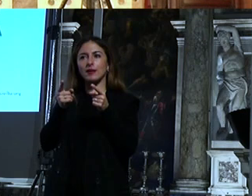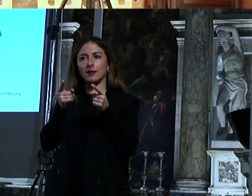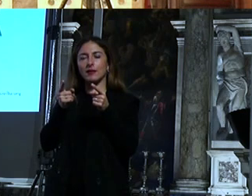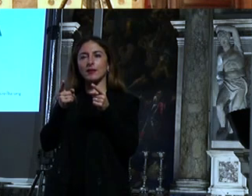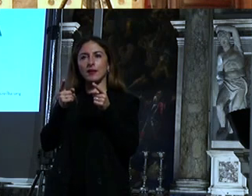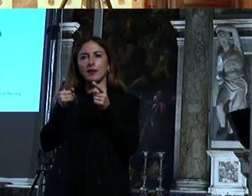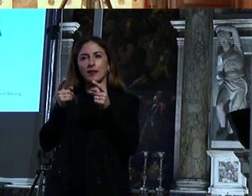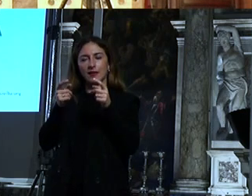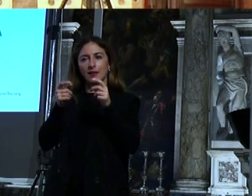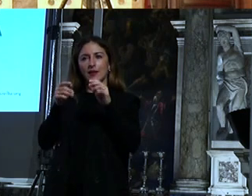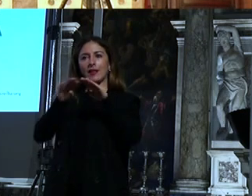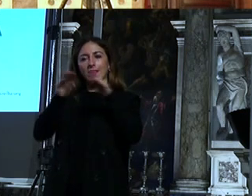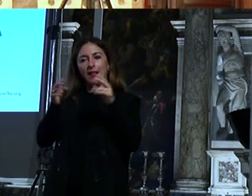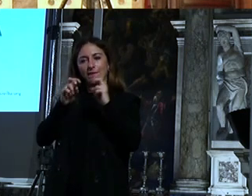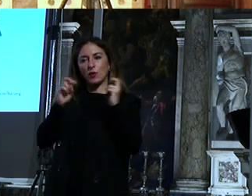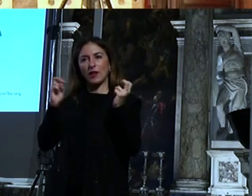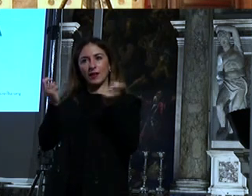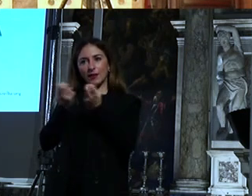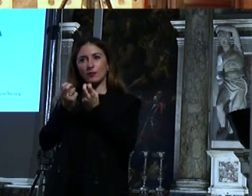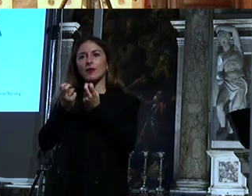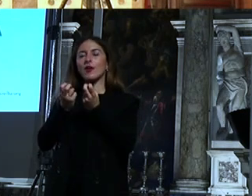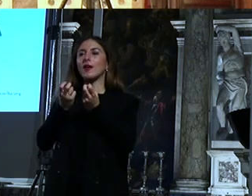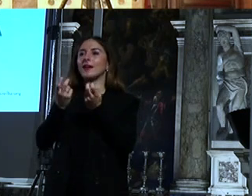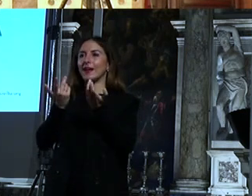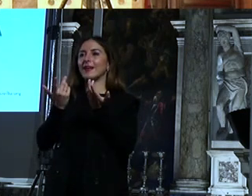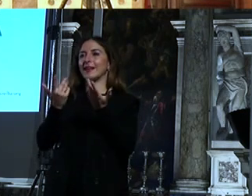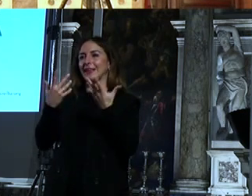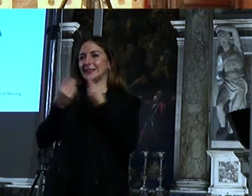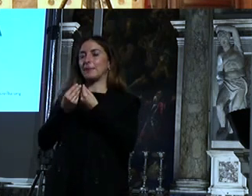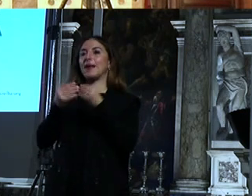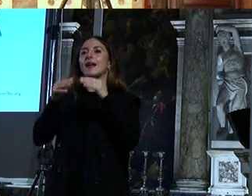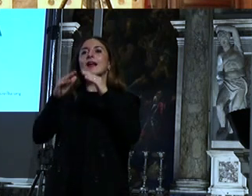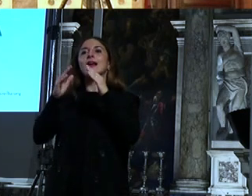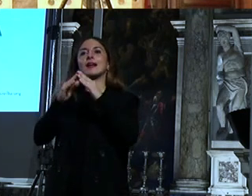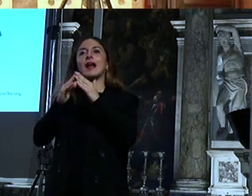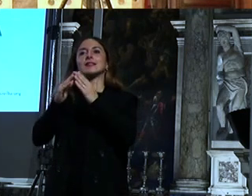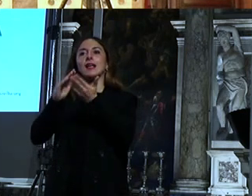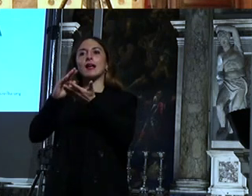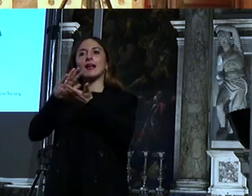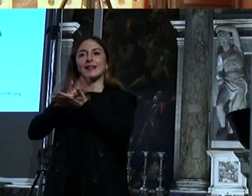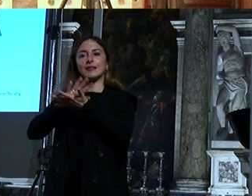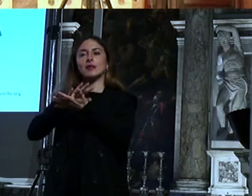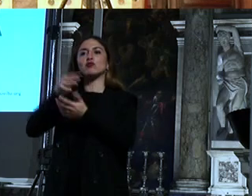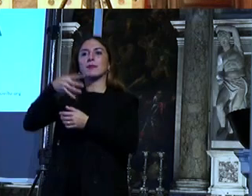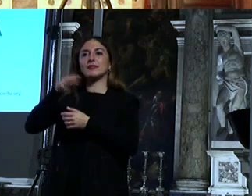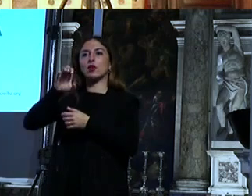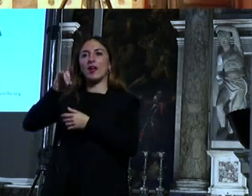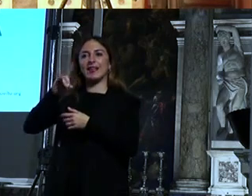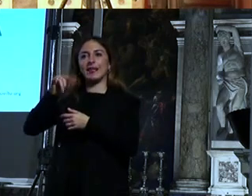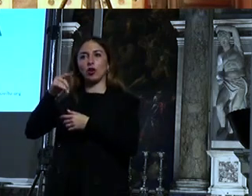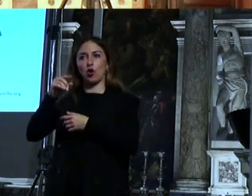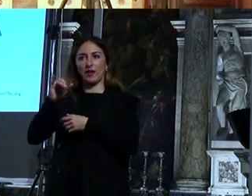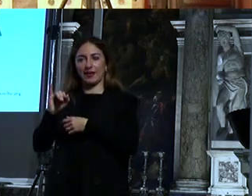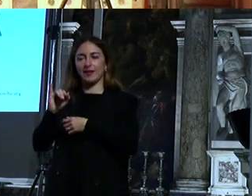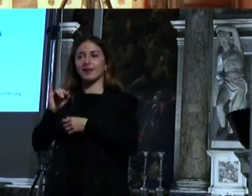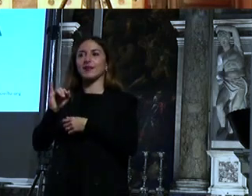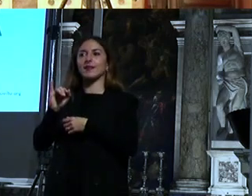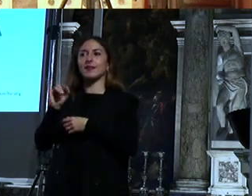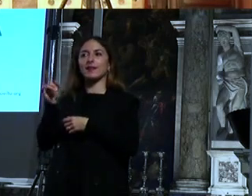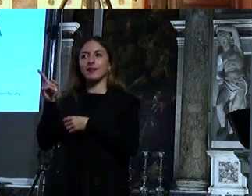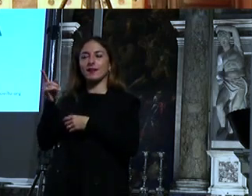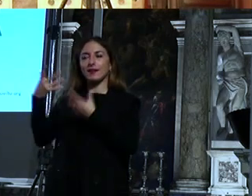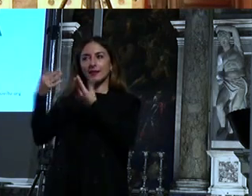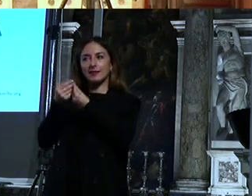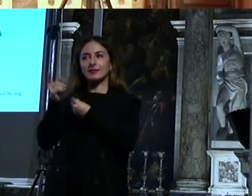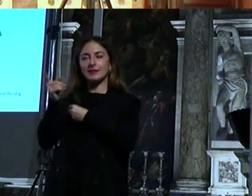tavolino insieme, la casa editrice Marsilio Editori, con i quali abbiamo iniziato il